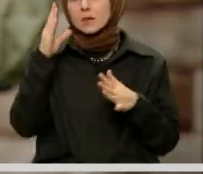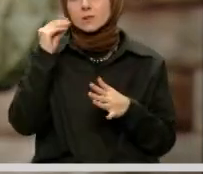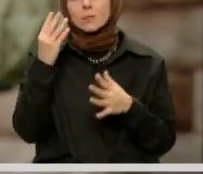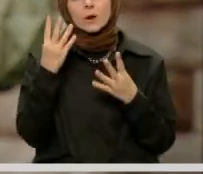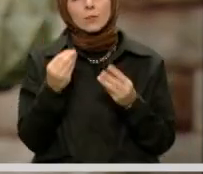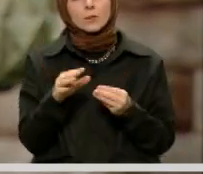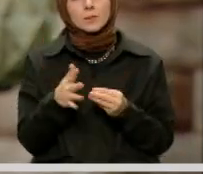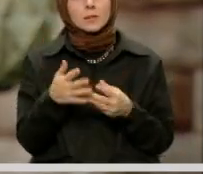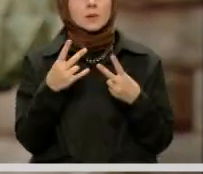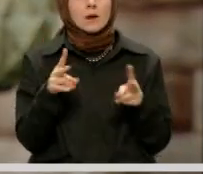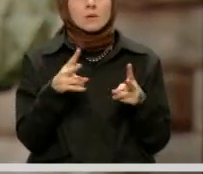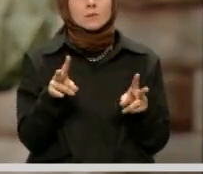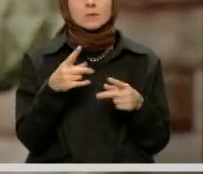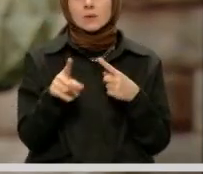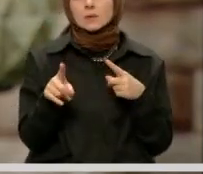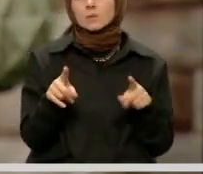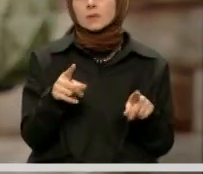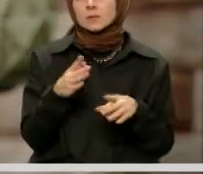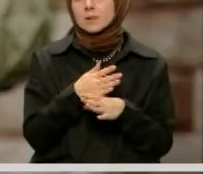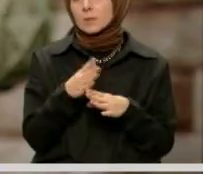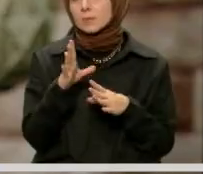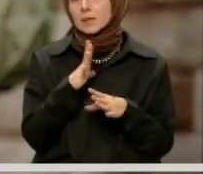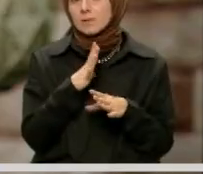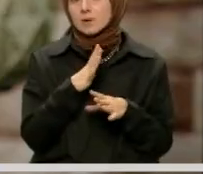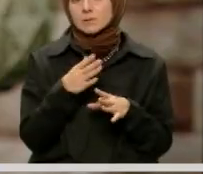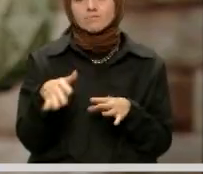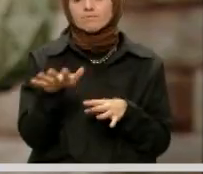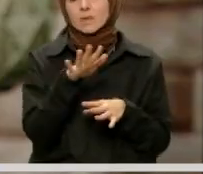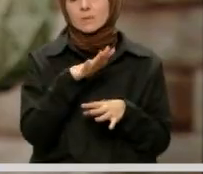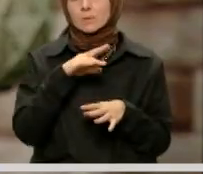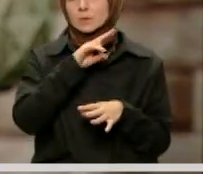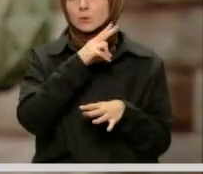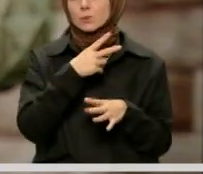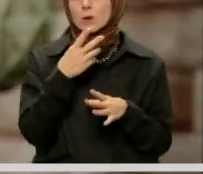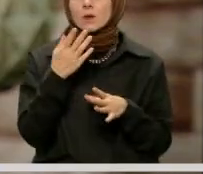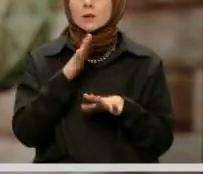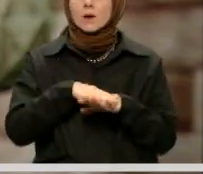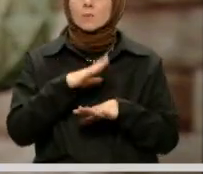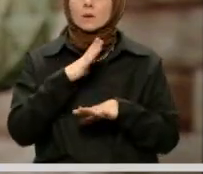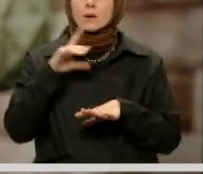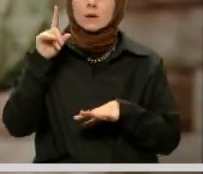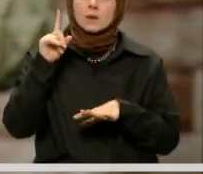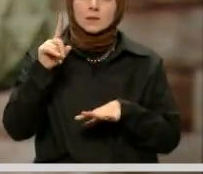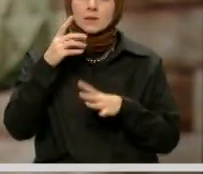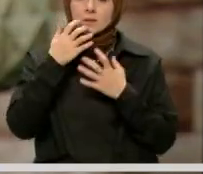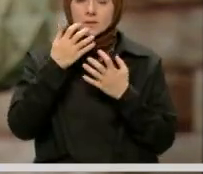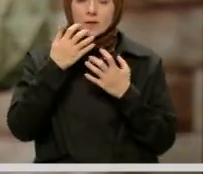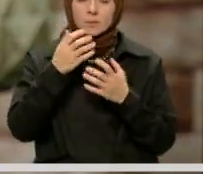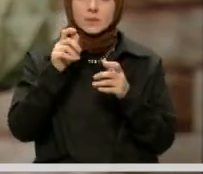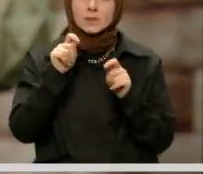Affın çeşitli sebepleri var, yöntemleri var. Hepimiz günahkarız, günah işiyoruz. Rabbimiz rahmet